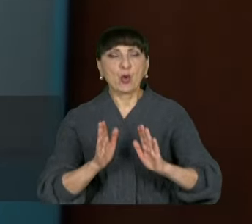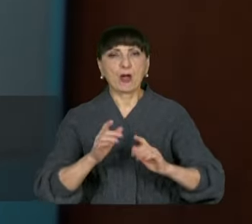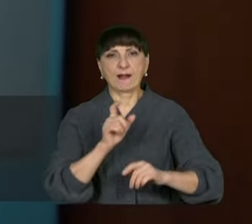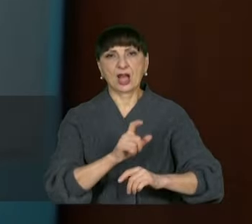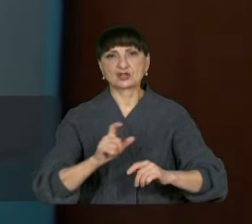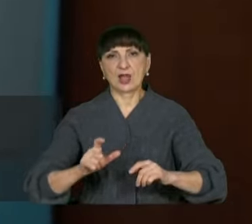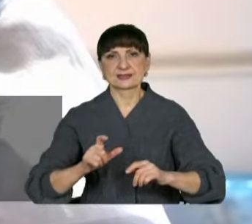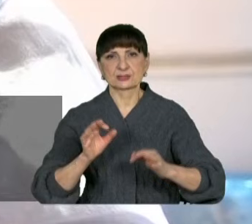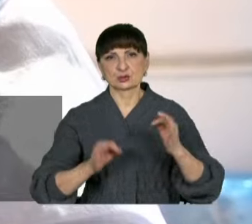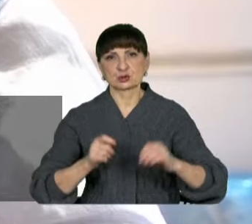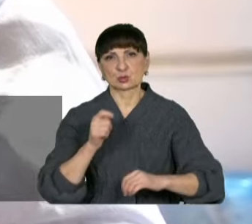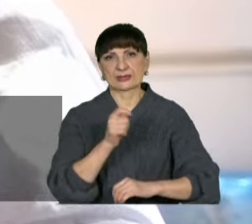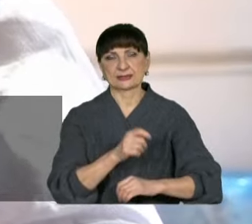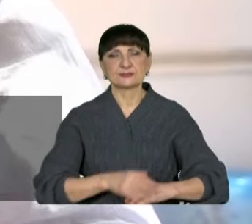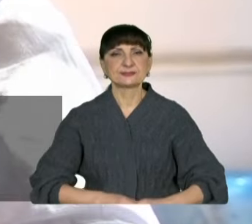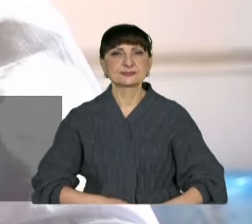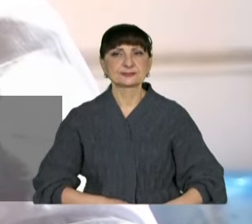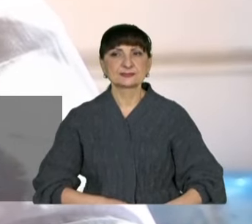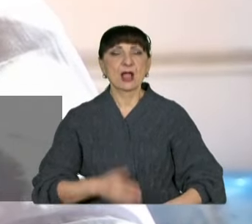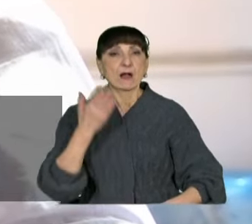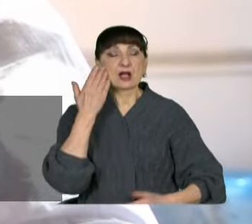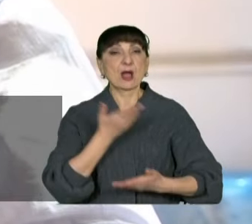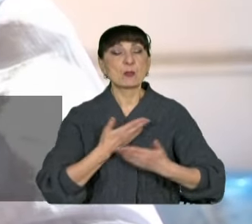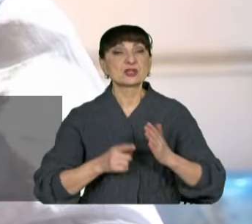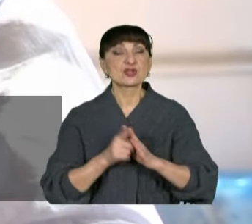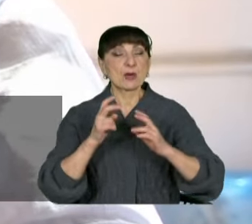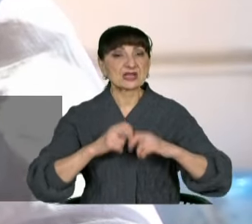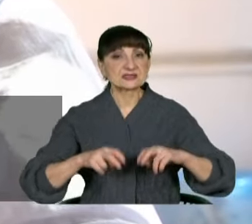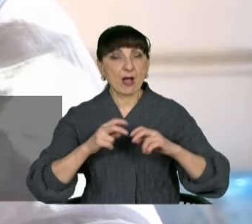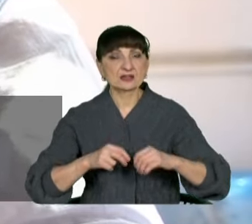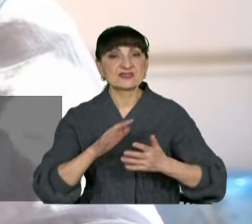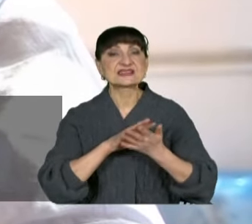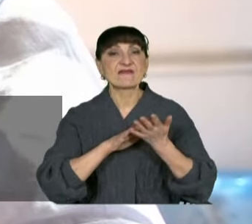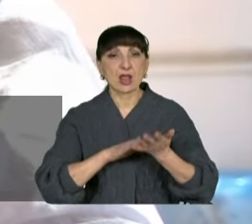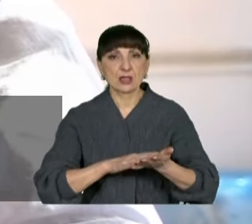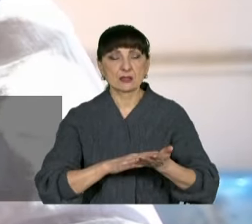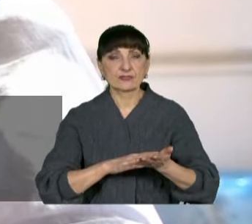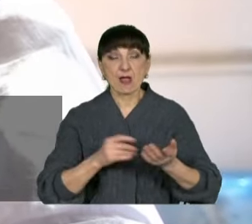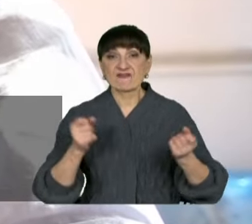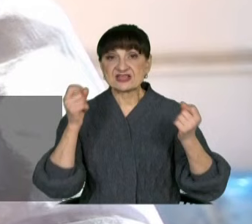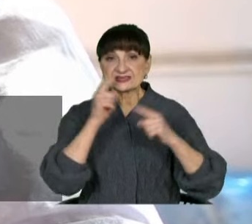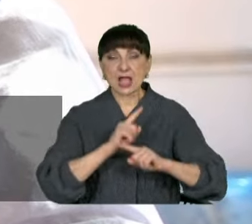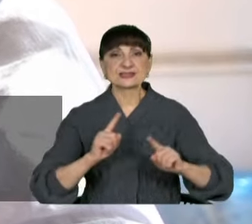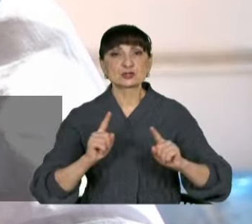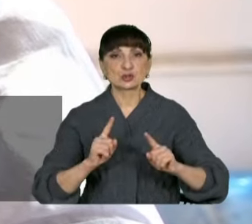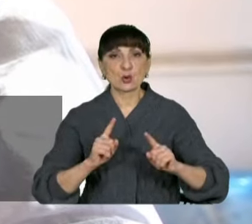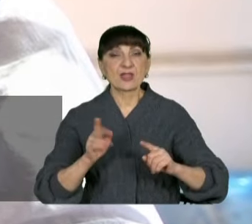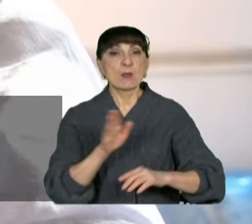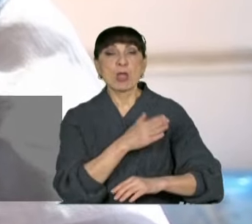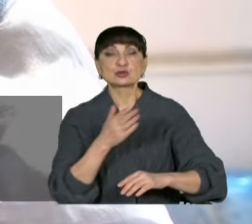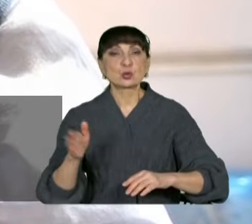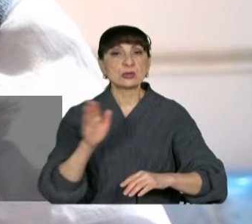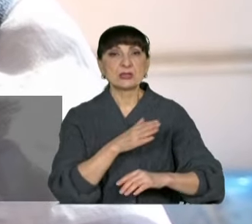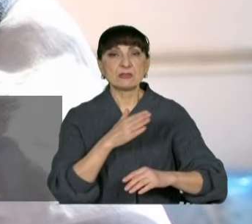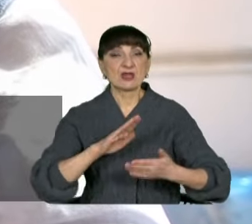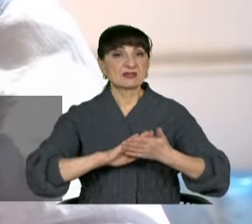гражданском порядке. Когда мы начинаем рассматривать эти обращения, выясняется, что между ними